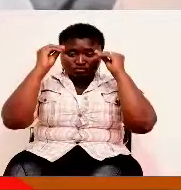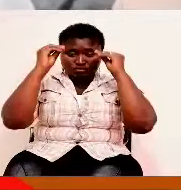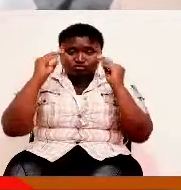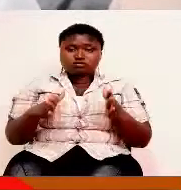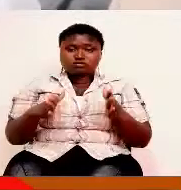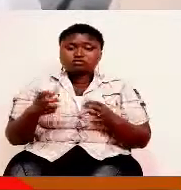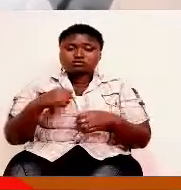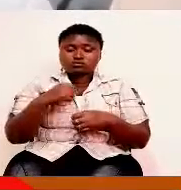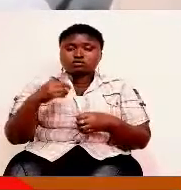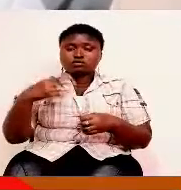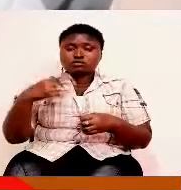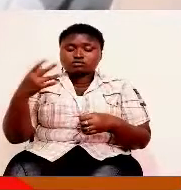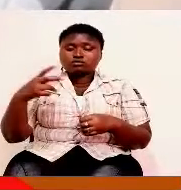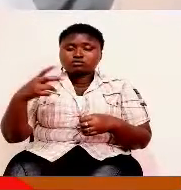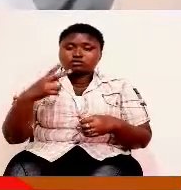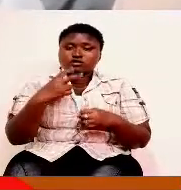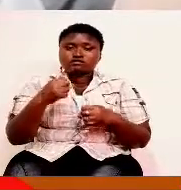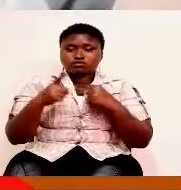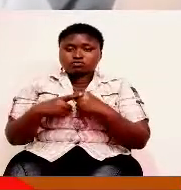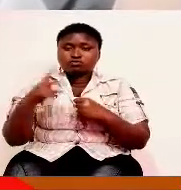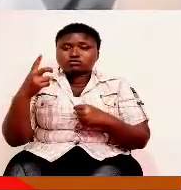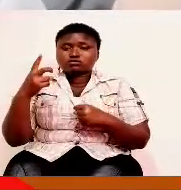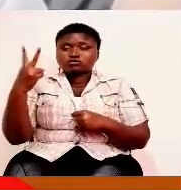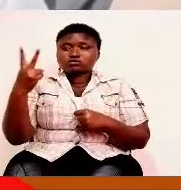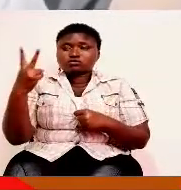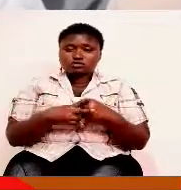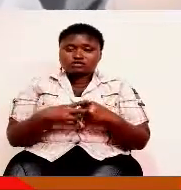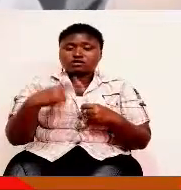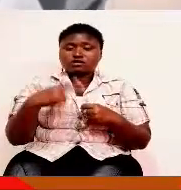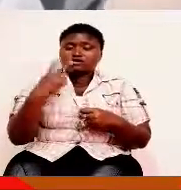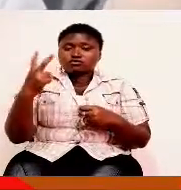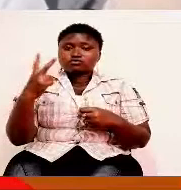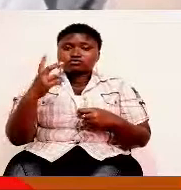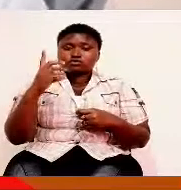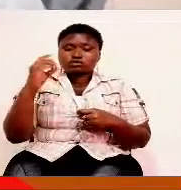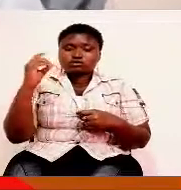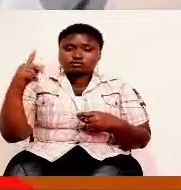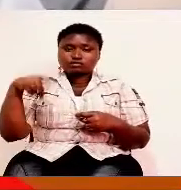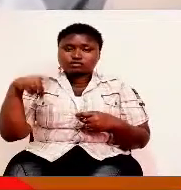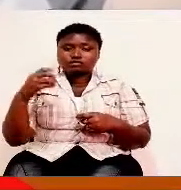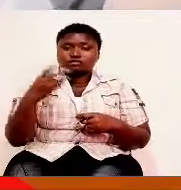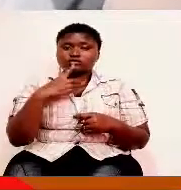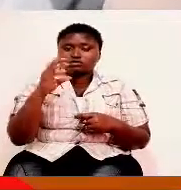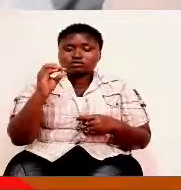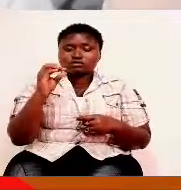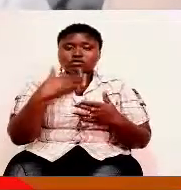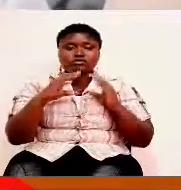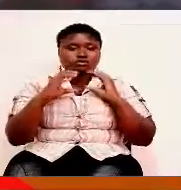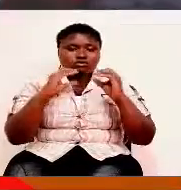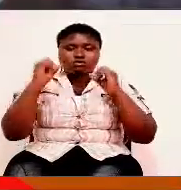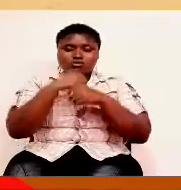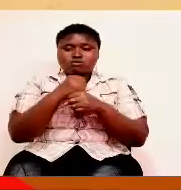arimu 27 na ndina deputies yeri uguo ni tukuruta wira na nake nginya ni egukenera wira uria nake